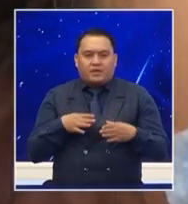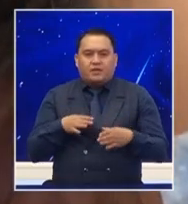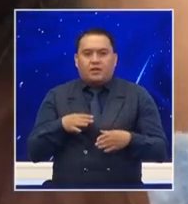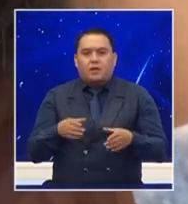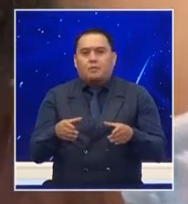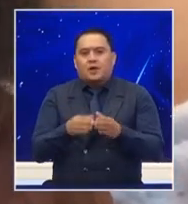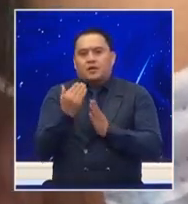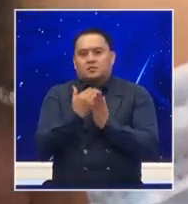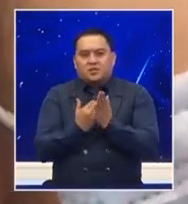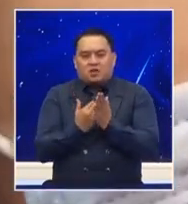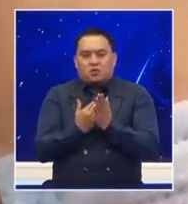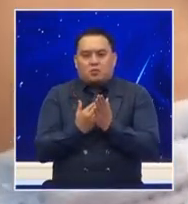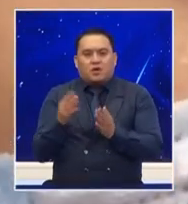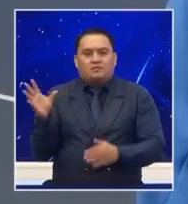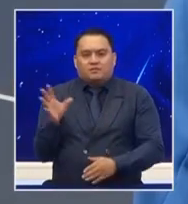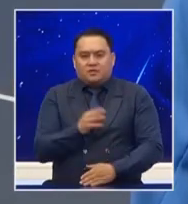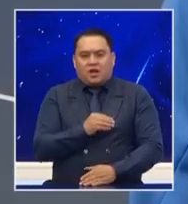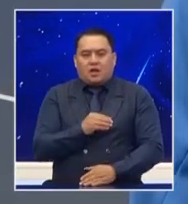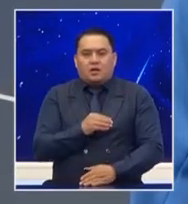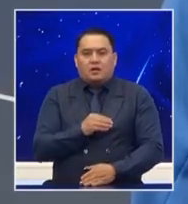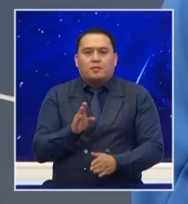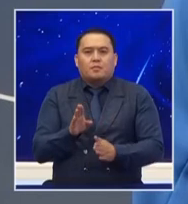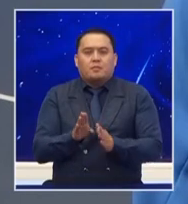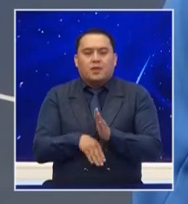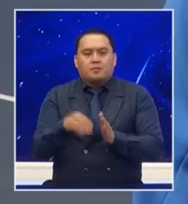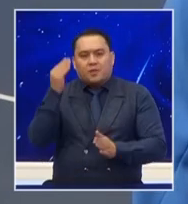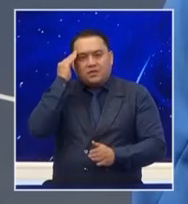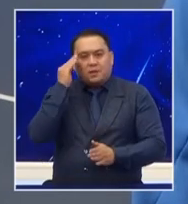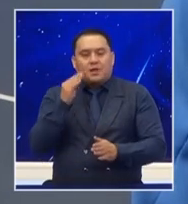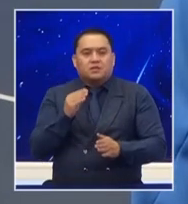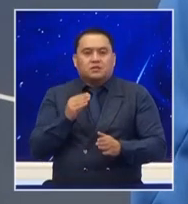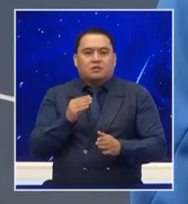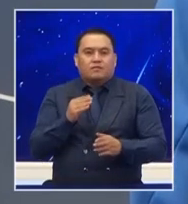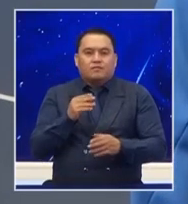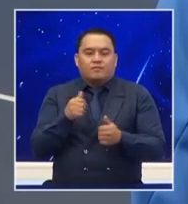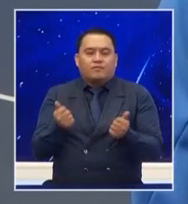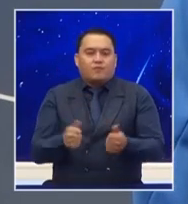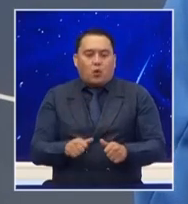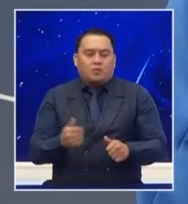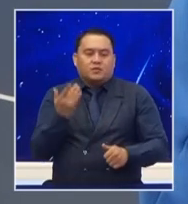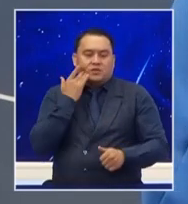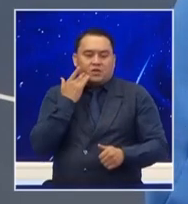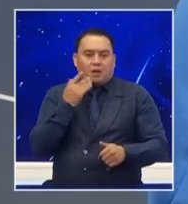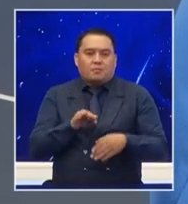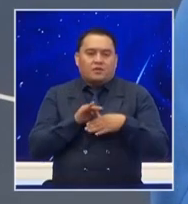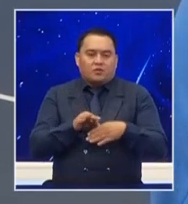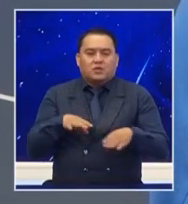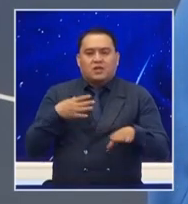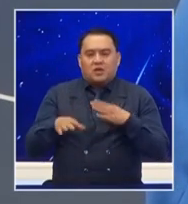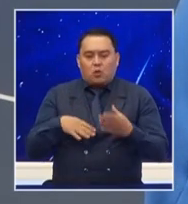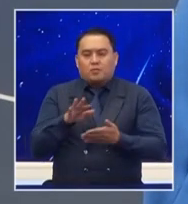по расписанию. Мы все меры безопасности соблюдаем. Дети, чтобы не теряли форму, мы дальше ведем